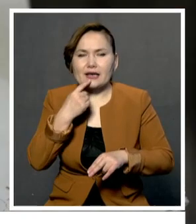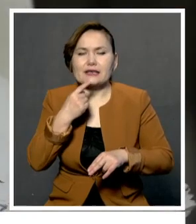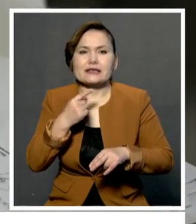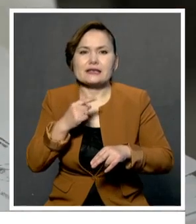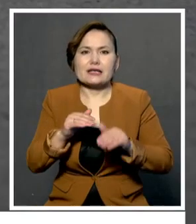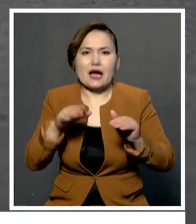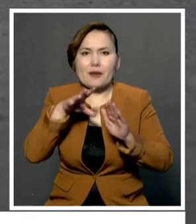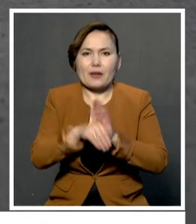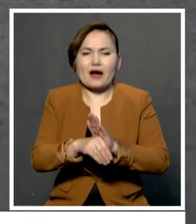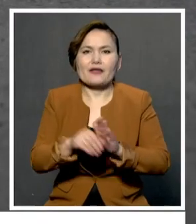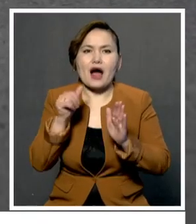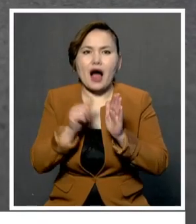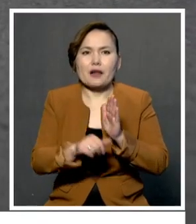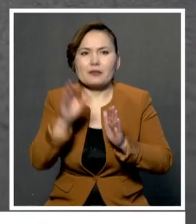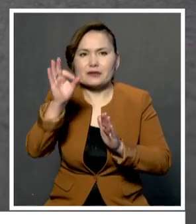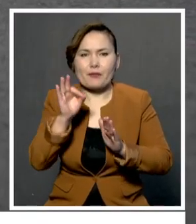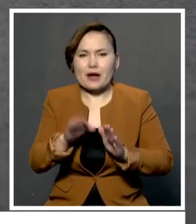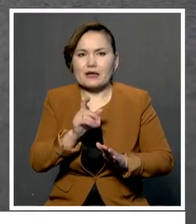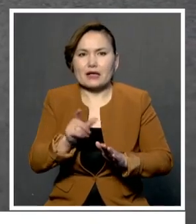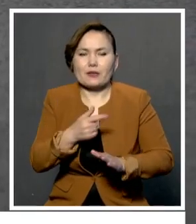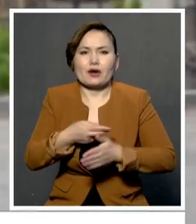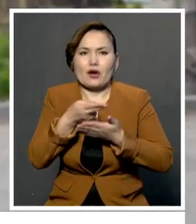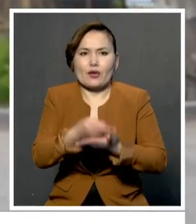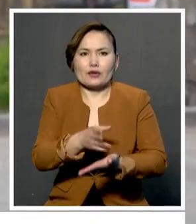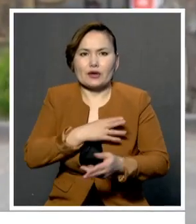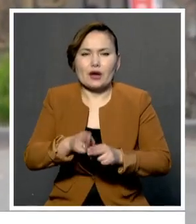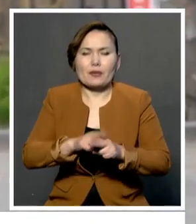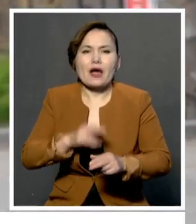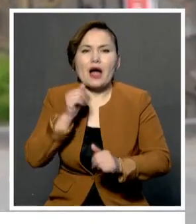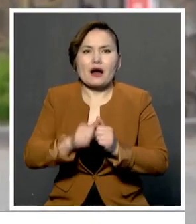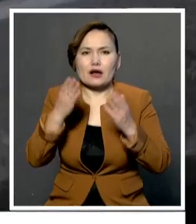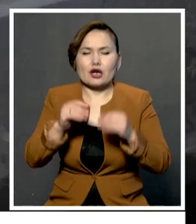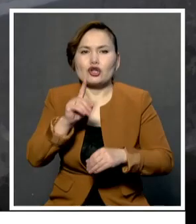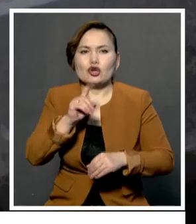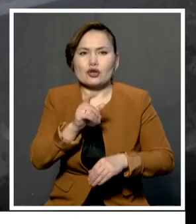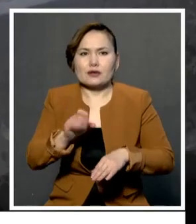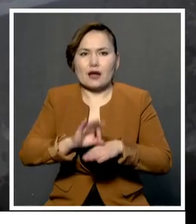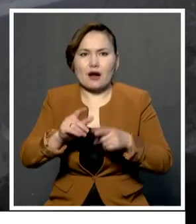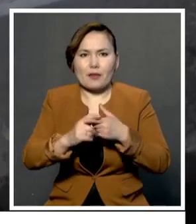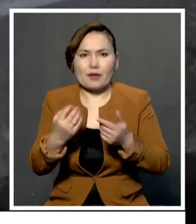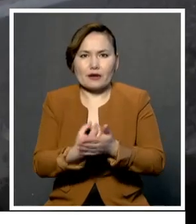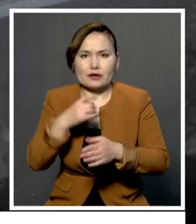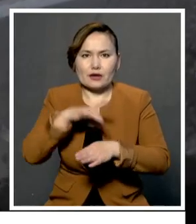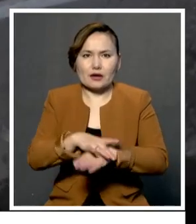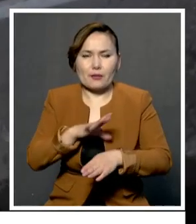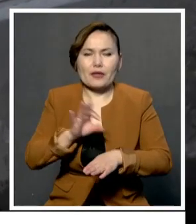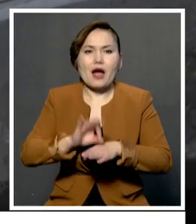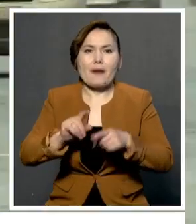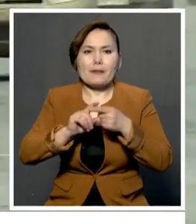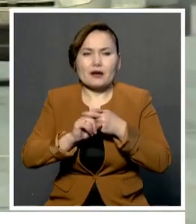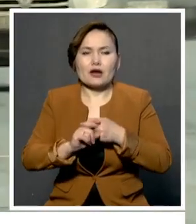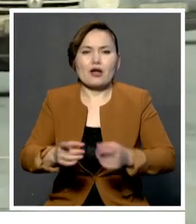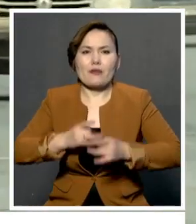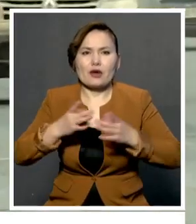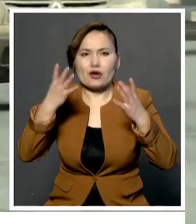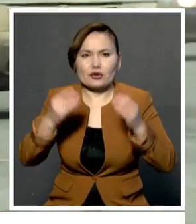ауруханалар 60%-ға толған. Бұл ел бойынша ең жоғары көрсеткіштердің бірі. Тәулігіне 100-ге жуық адамның ауруға шалдыққаны анықталды. Індет мереке күндерінен